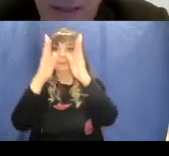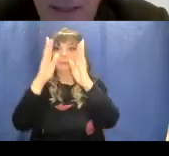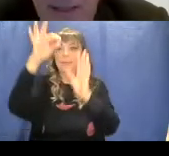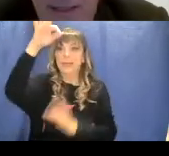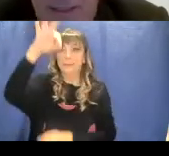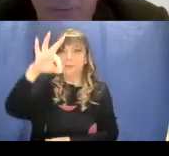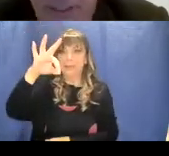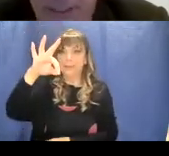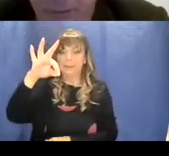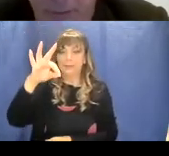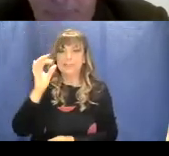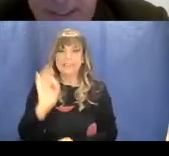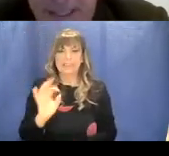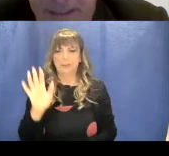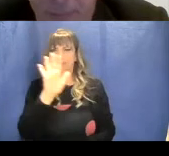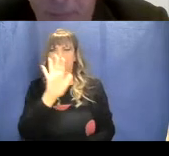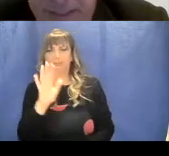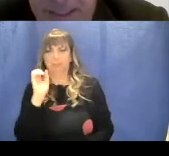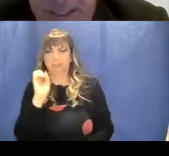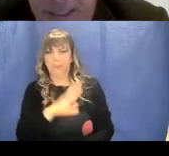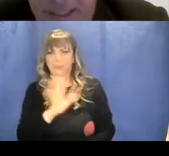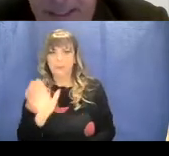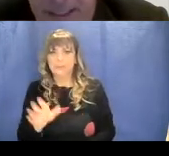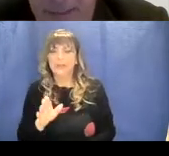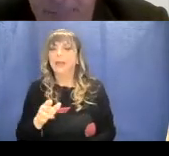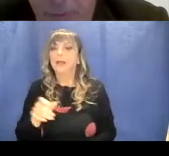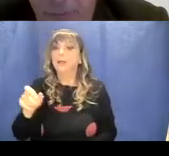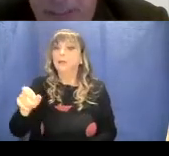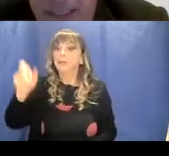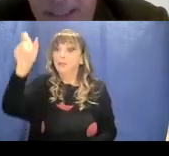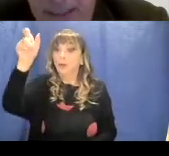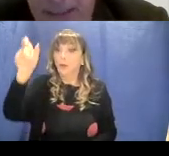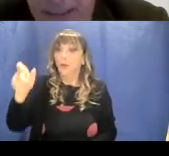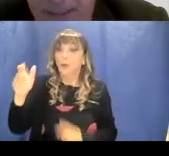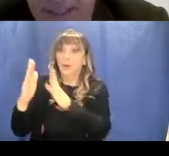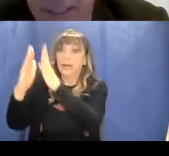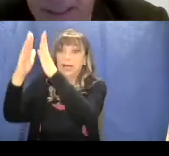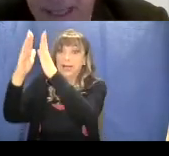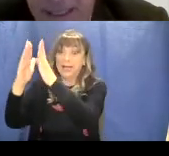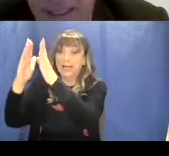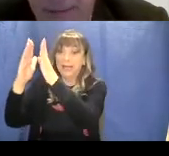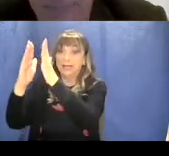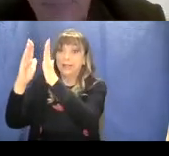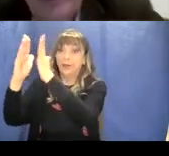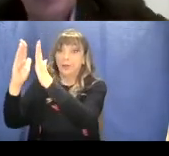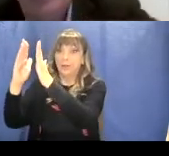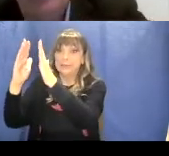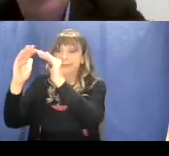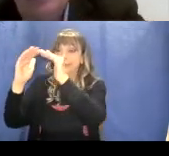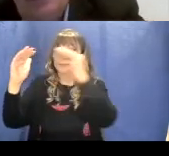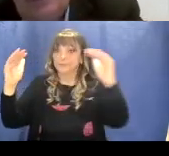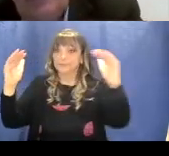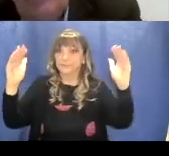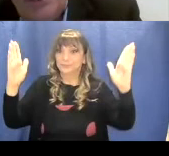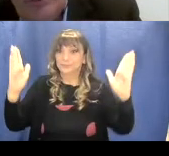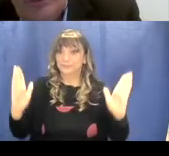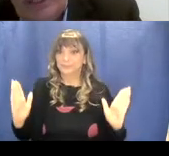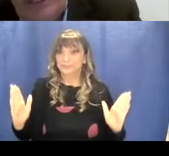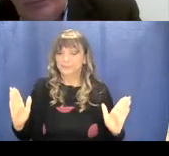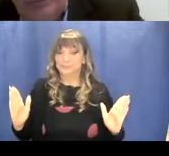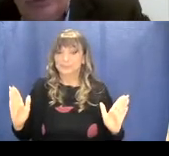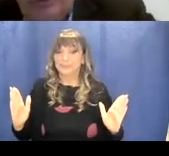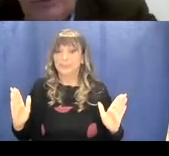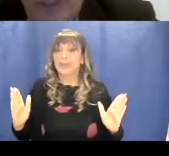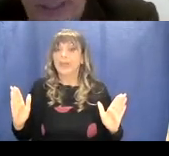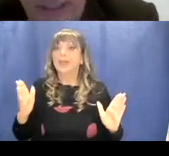la torre di arnolfo e stata posta in modo da rappresentare la divisione